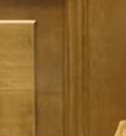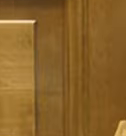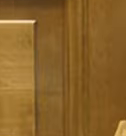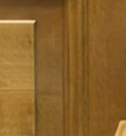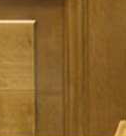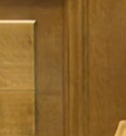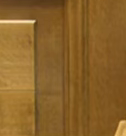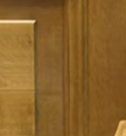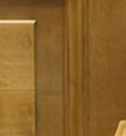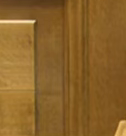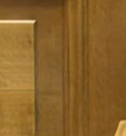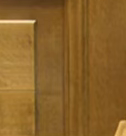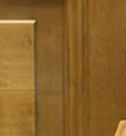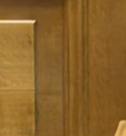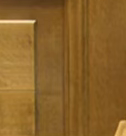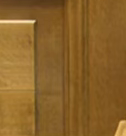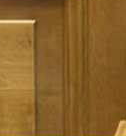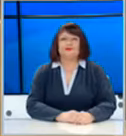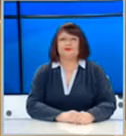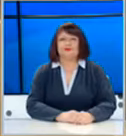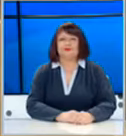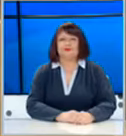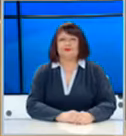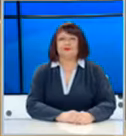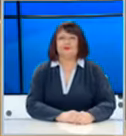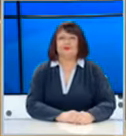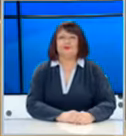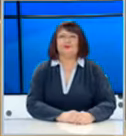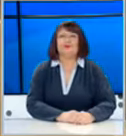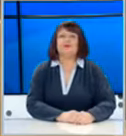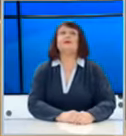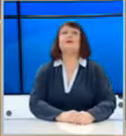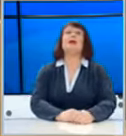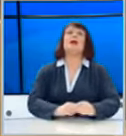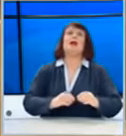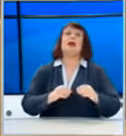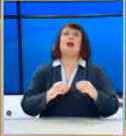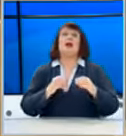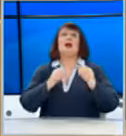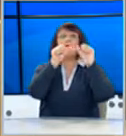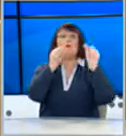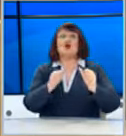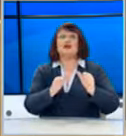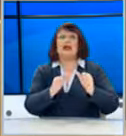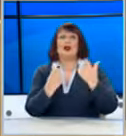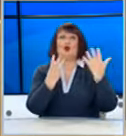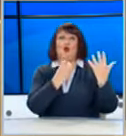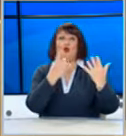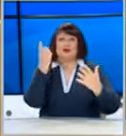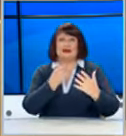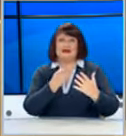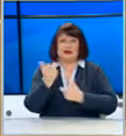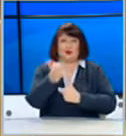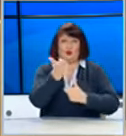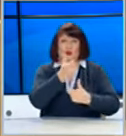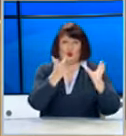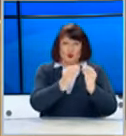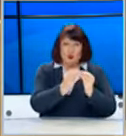υφιστάμενη κατανομή πόρων, το μοντέλο 80% πυρόσβεση, 20% πρόληψη δεν